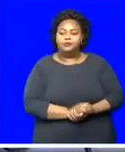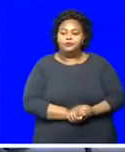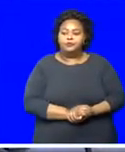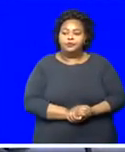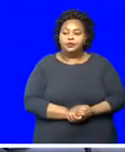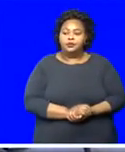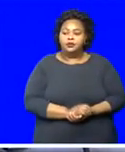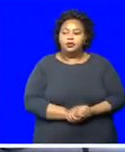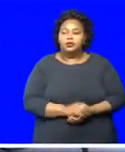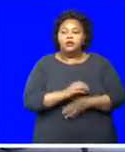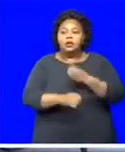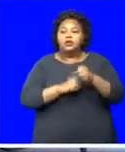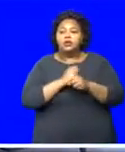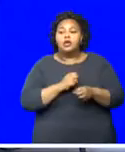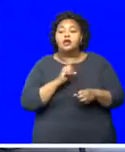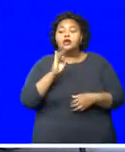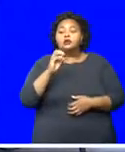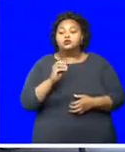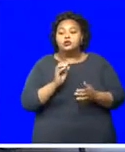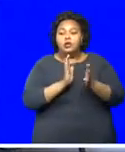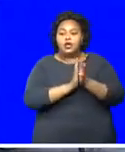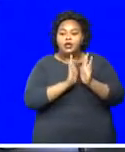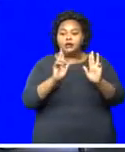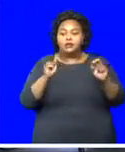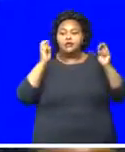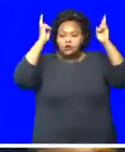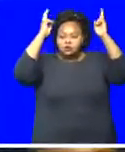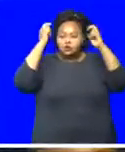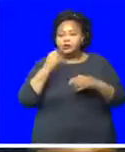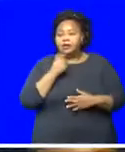kwethu eTindzabeni ngiyena emsebi ngesekilgal